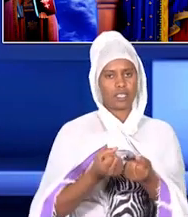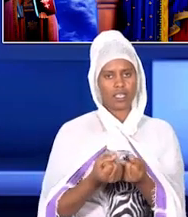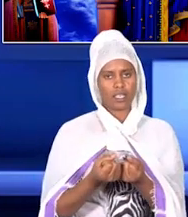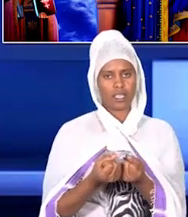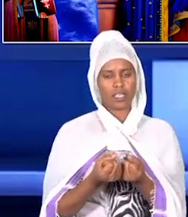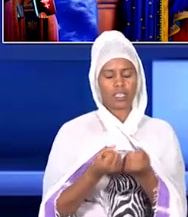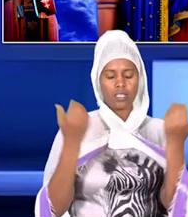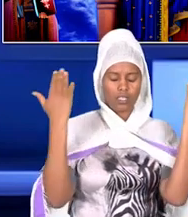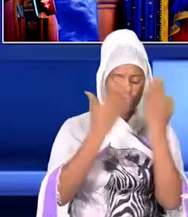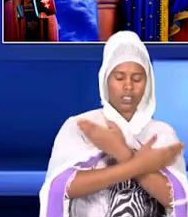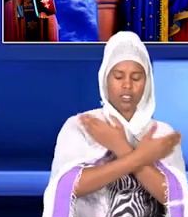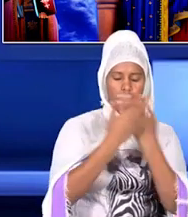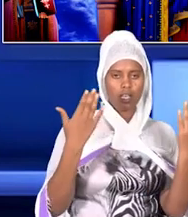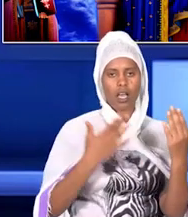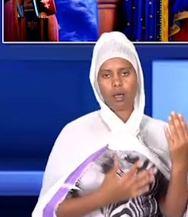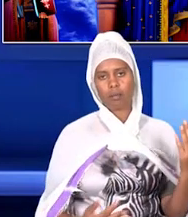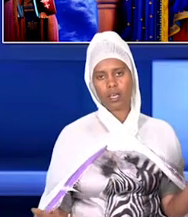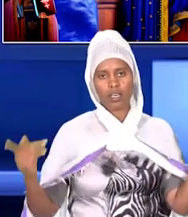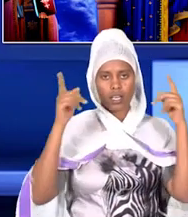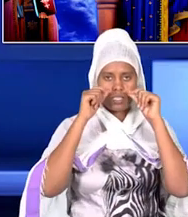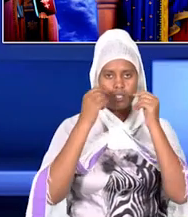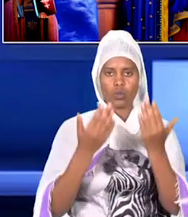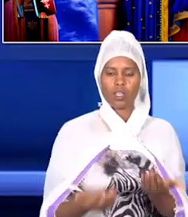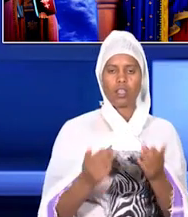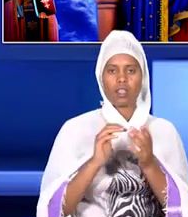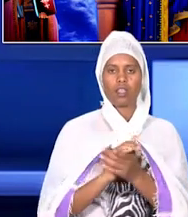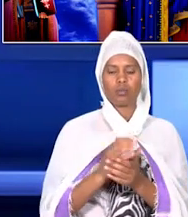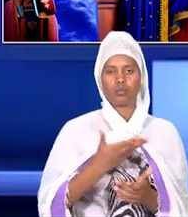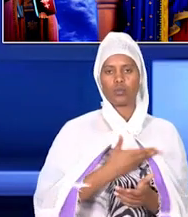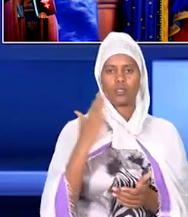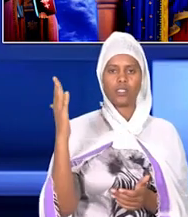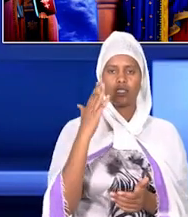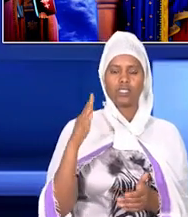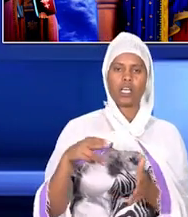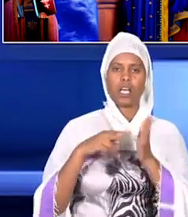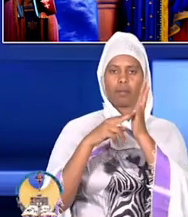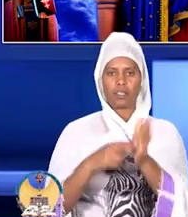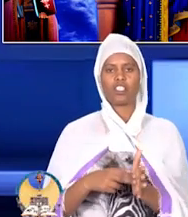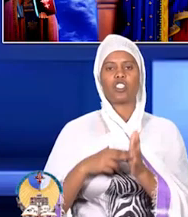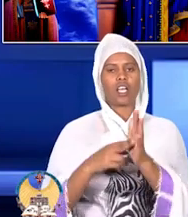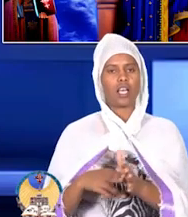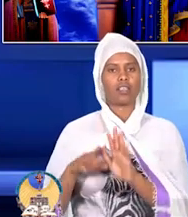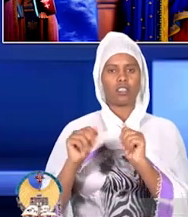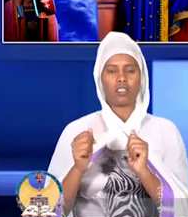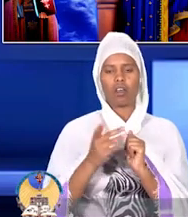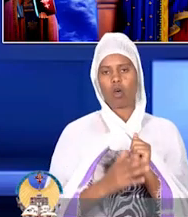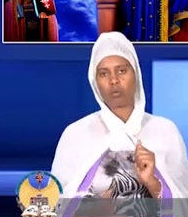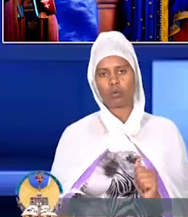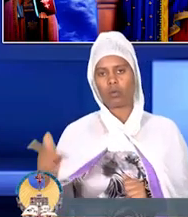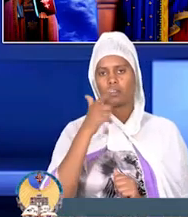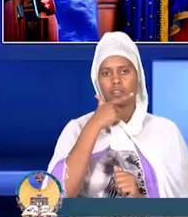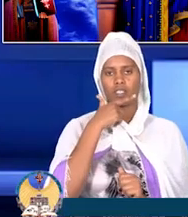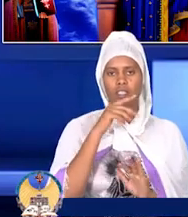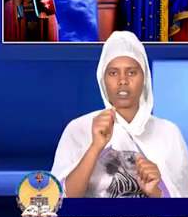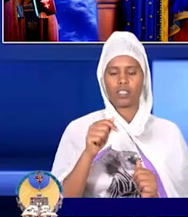መርከብ ተሰብረት፣ ለይትን መዓልትን ኣብቲ መቓሙቕ ባሕሪ ሓዲረ ውዓልኩ፣ ብዙሕ ግዜ ኣብ መገሻታት ነይረ፣